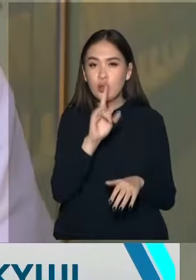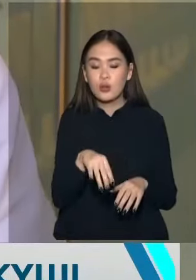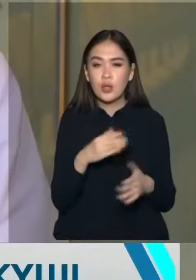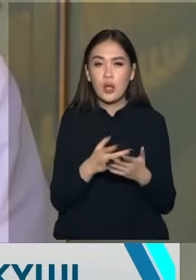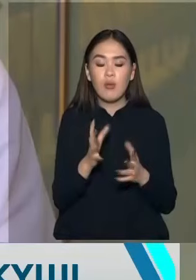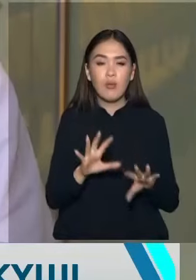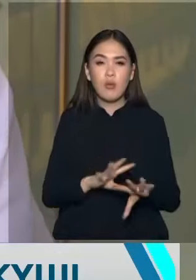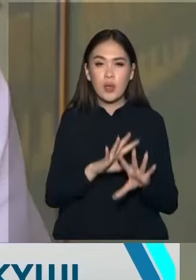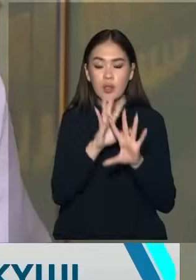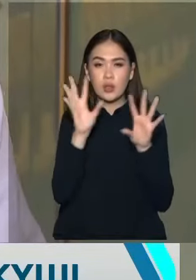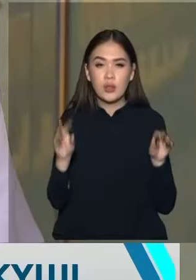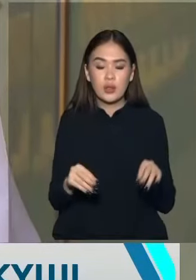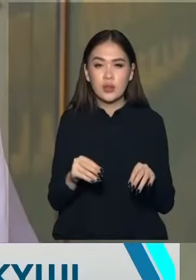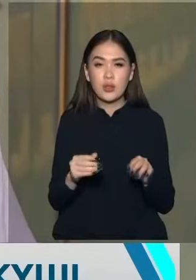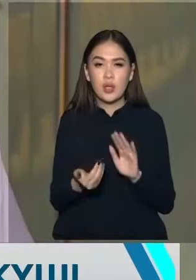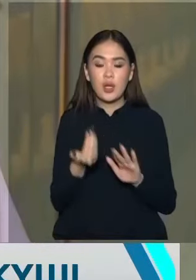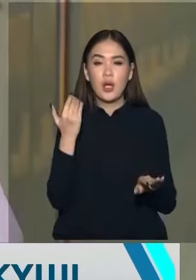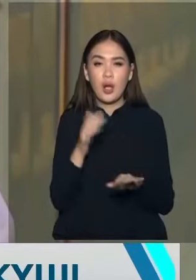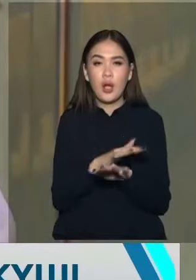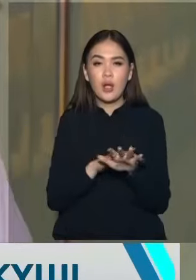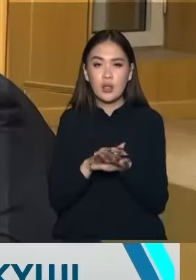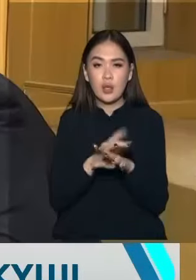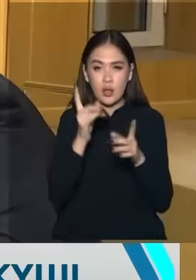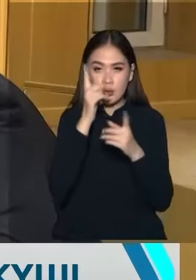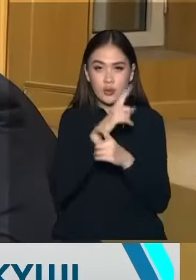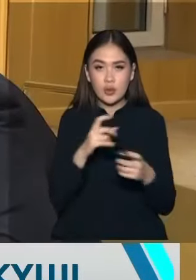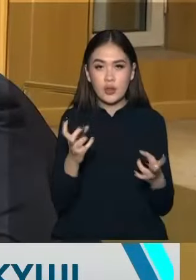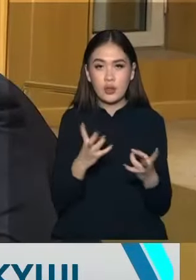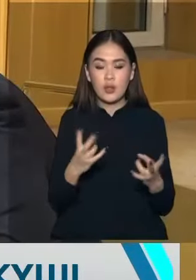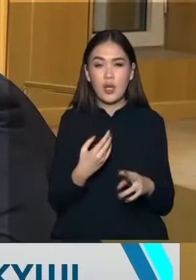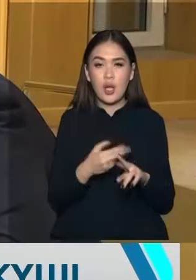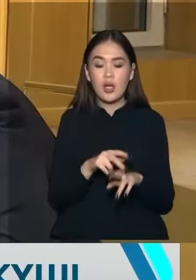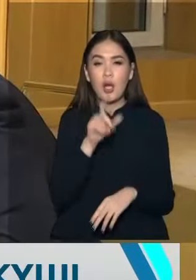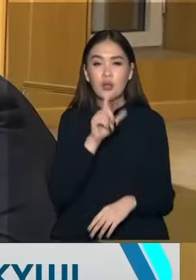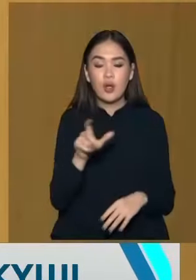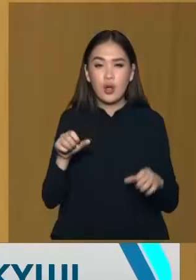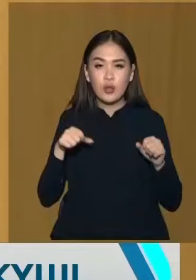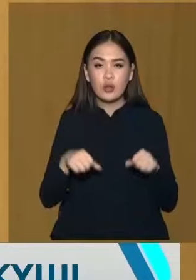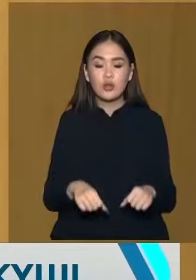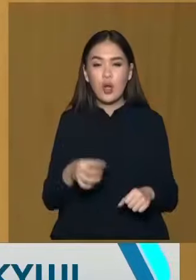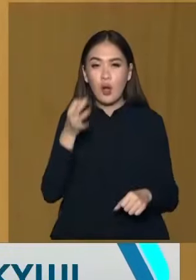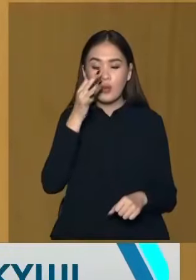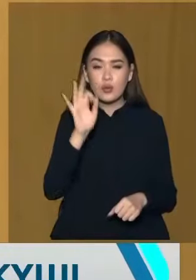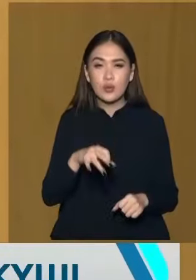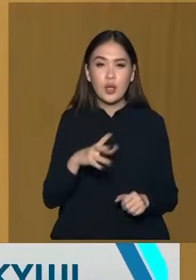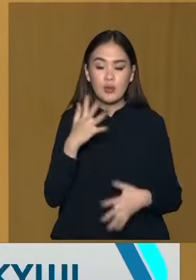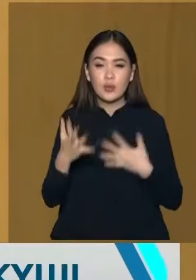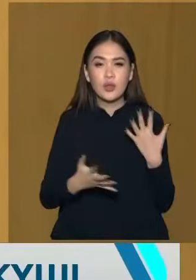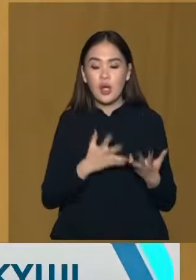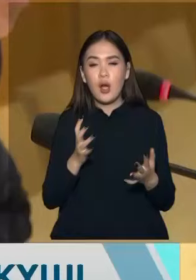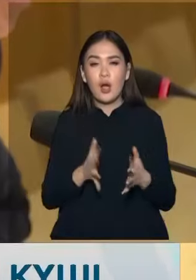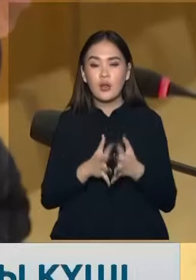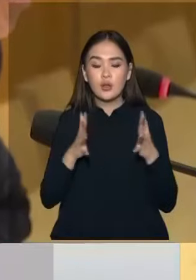бәрін алдын ала халыққа жеткізу керек. Азаматтардың құқықтық сауаты мен қоғамдық белсенділігін